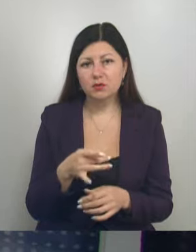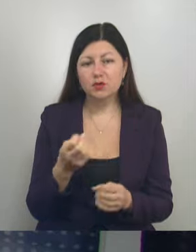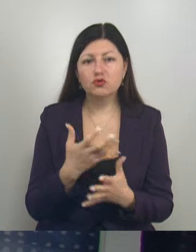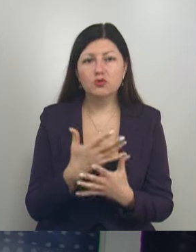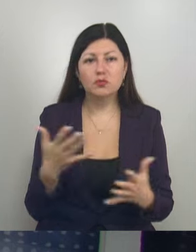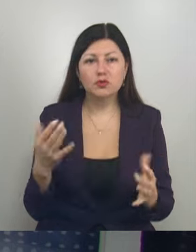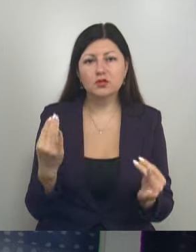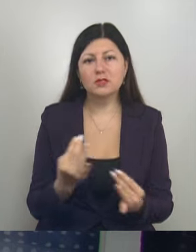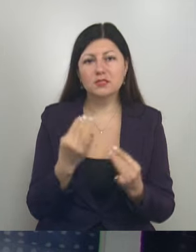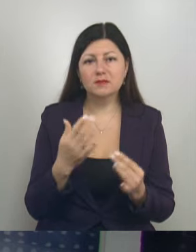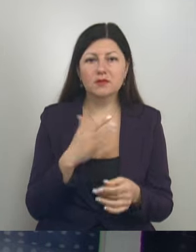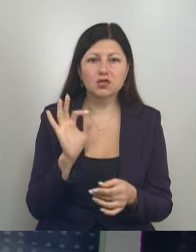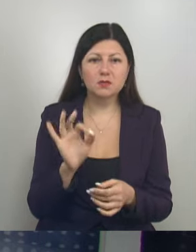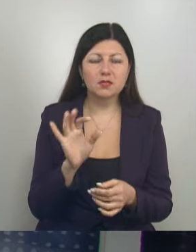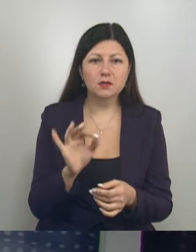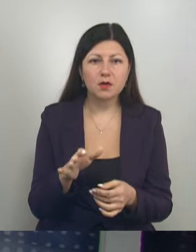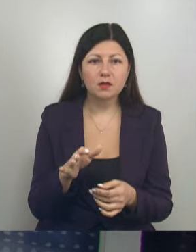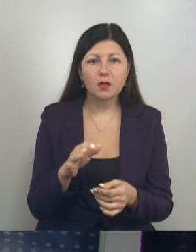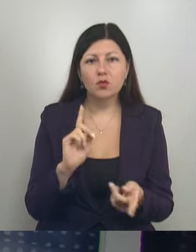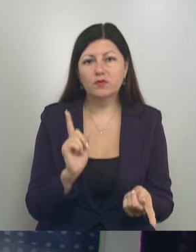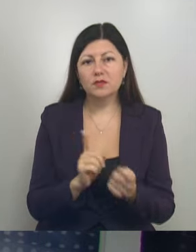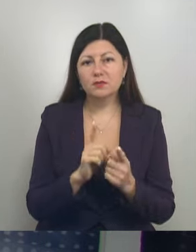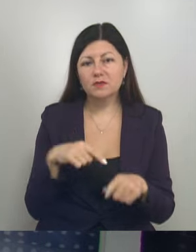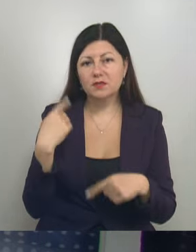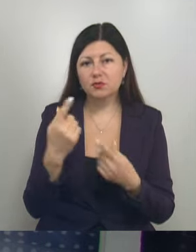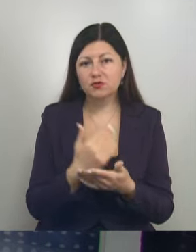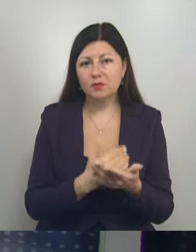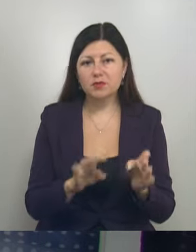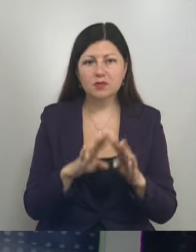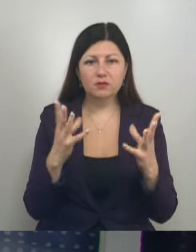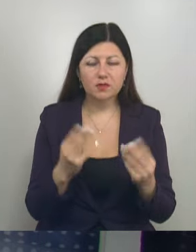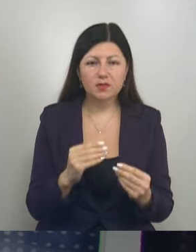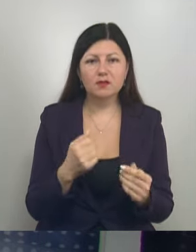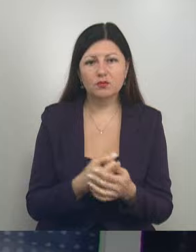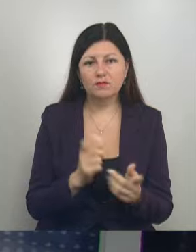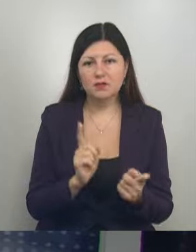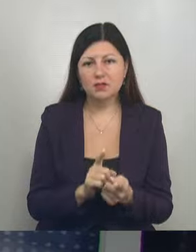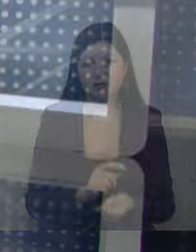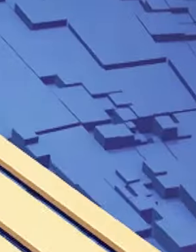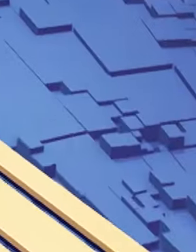Еще больше интересного в нашем телеграм-канале. Увидимся в следующих выпусках «Такого дня». До встречи!